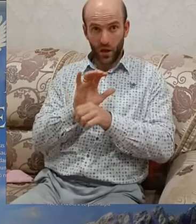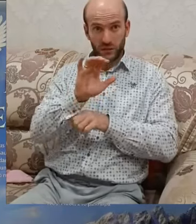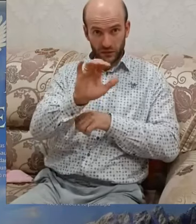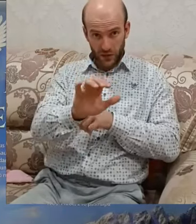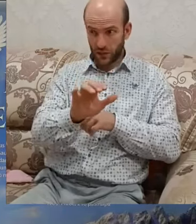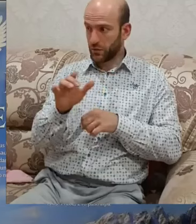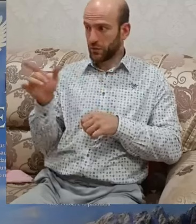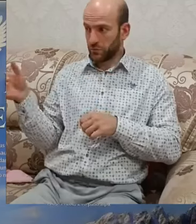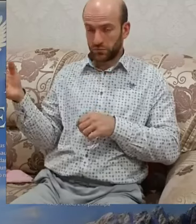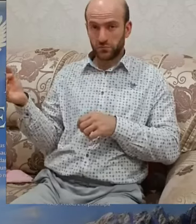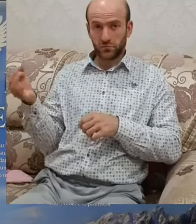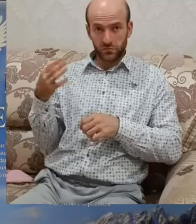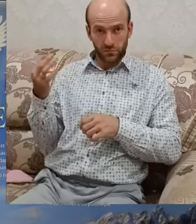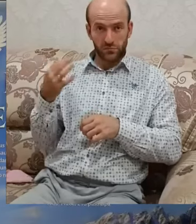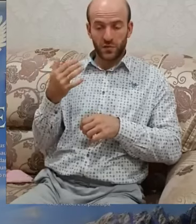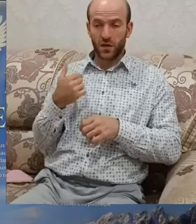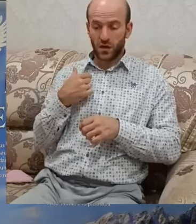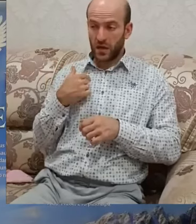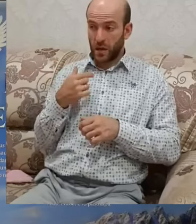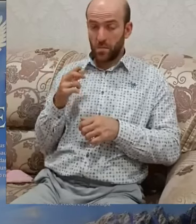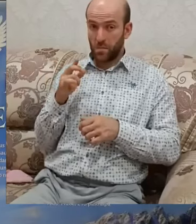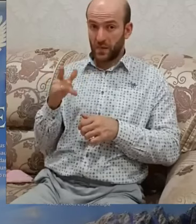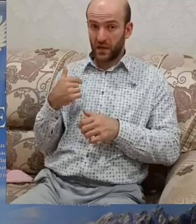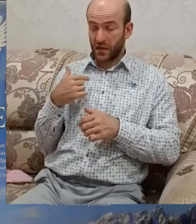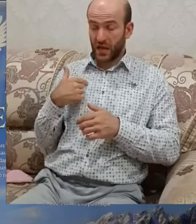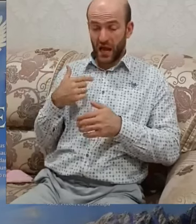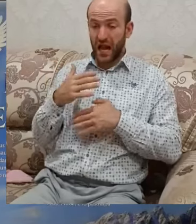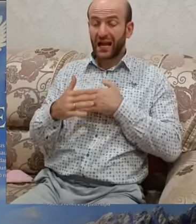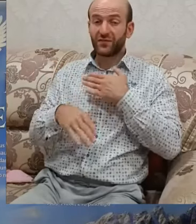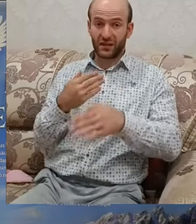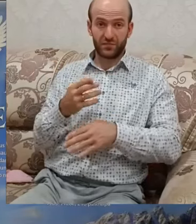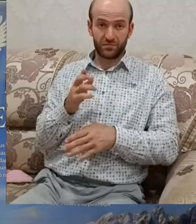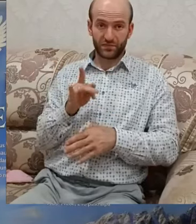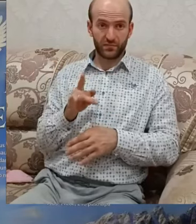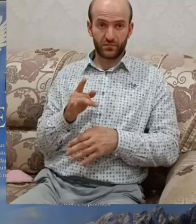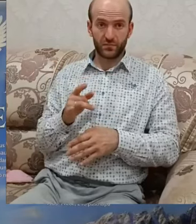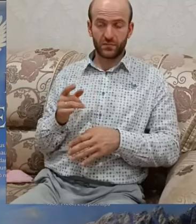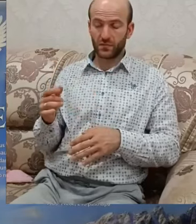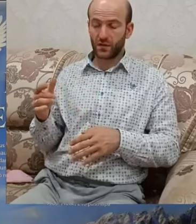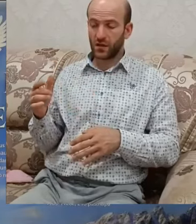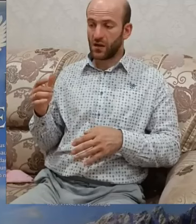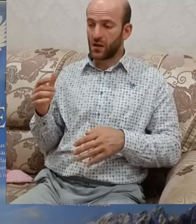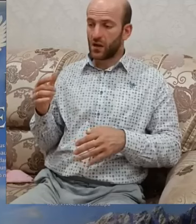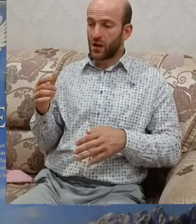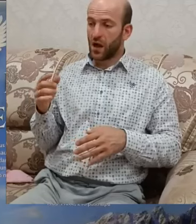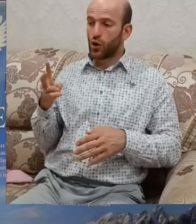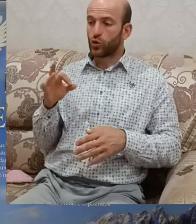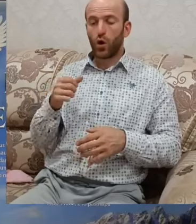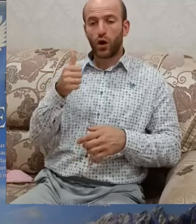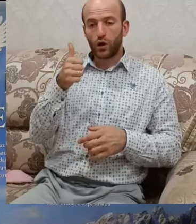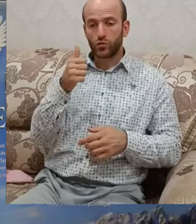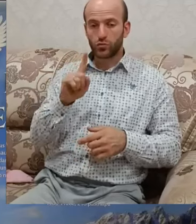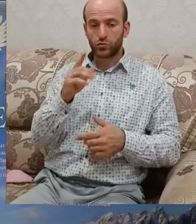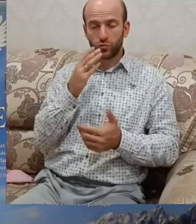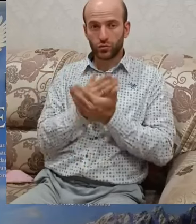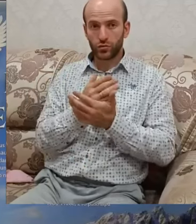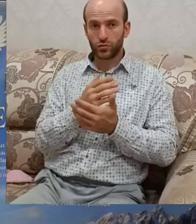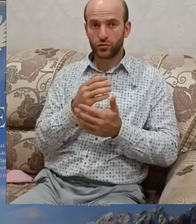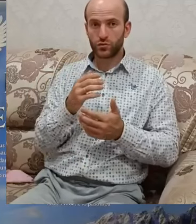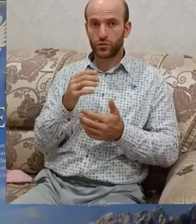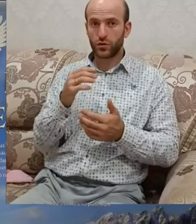yra žodžio dalis, ну, хорошо, что есть частичка слова, dvasinė ausį, у которой есть духовное ухо.